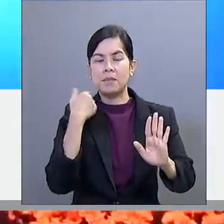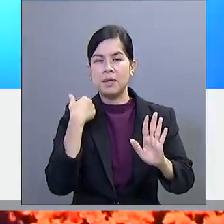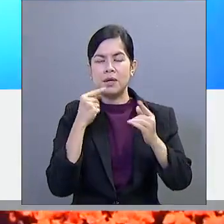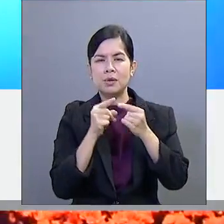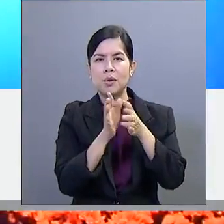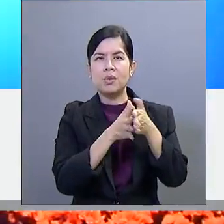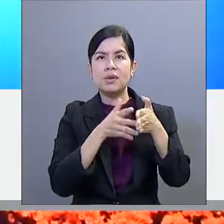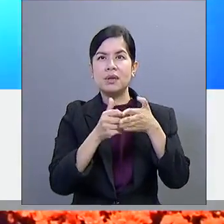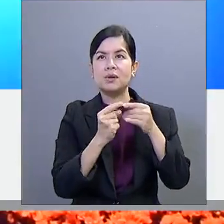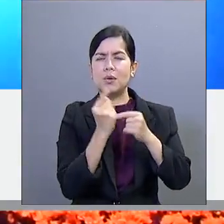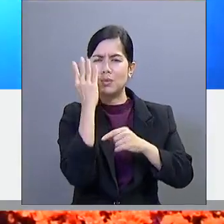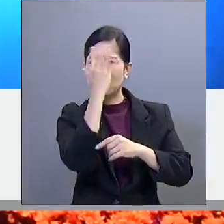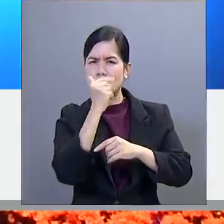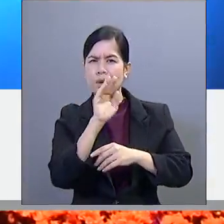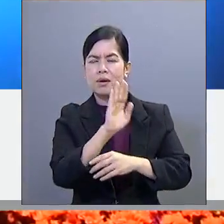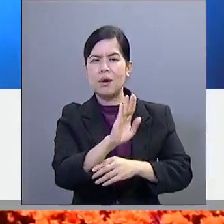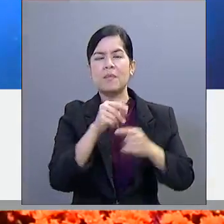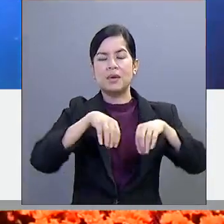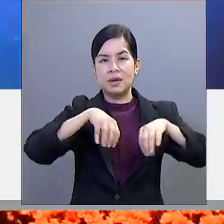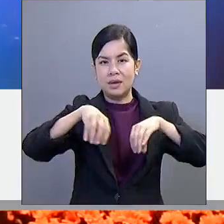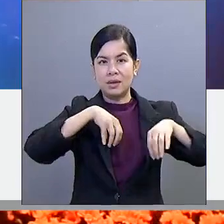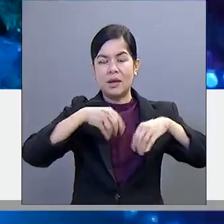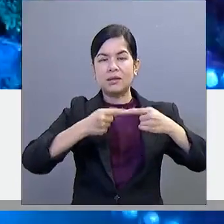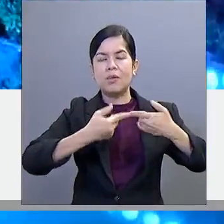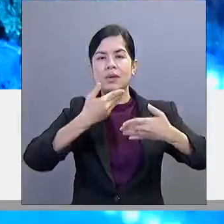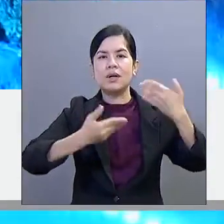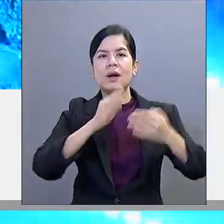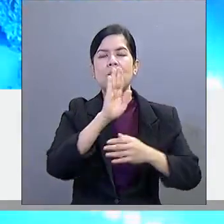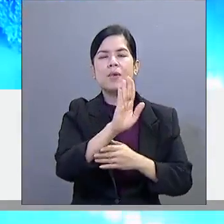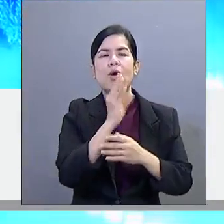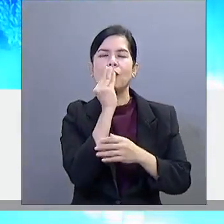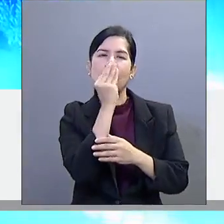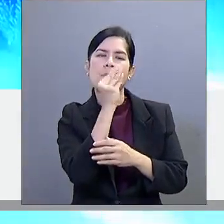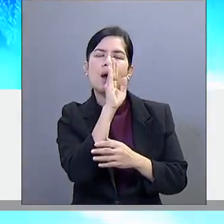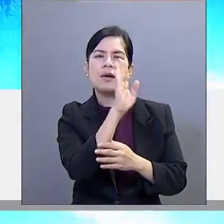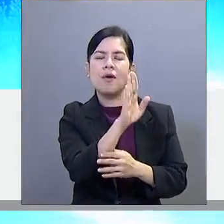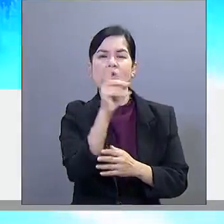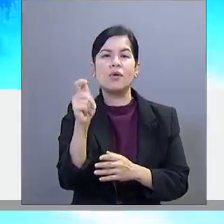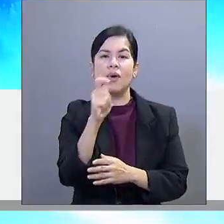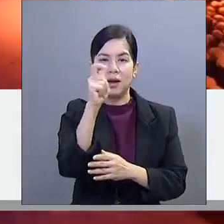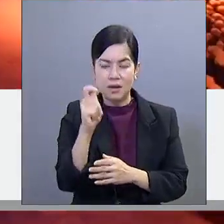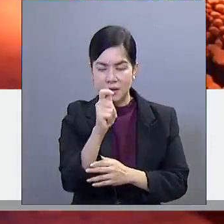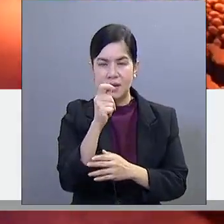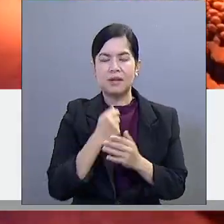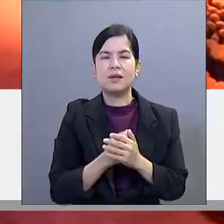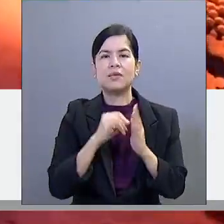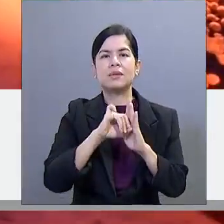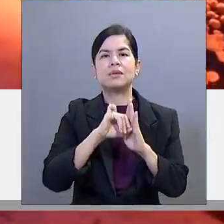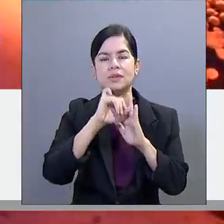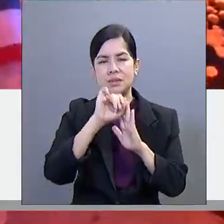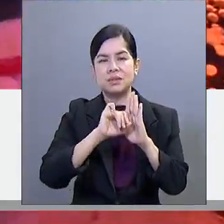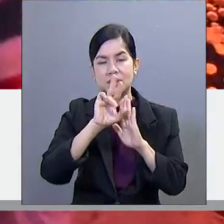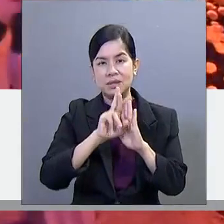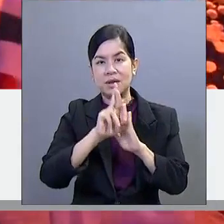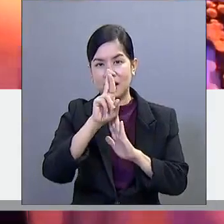ภายในงานมหกรรมไม้ดอกอาเอเชียอาเซียนนะครับเชียงราย 2022ซึ่งทางองค์การ